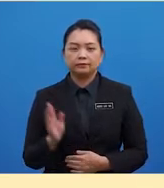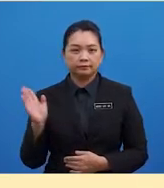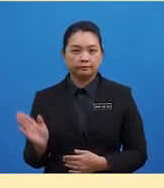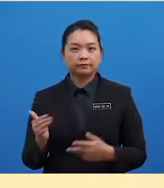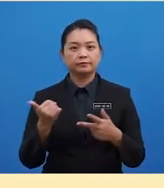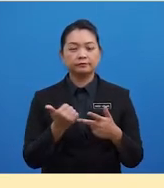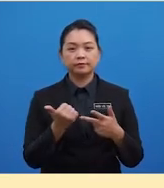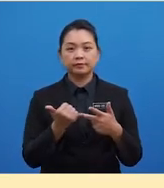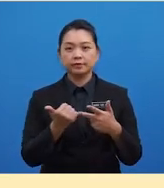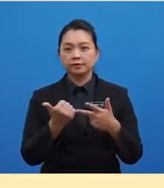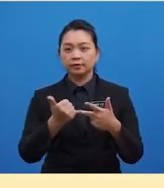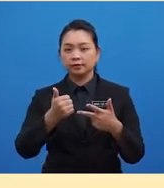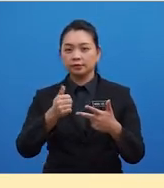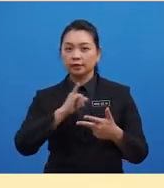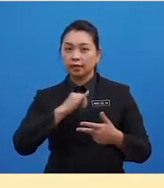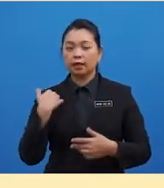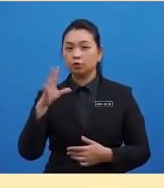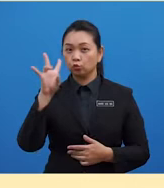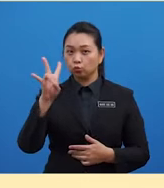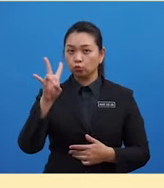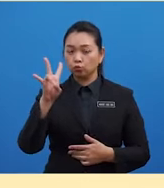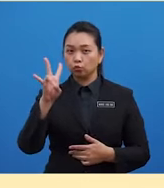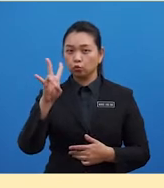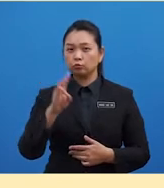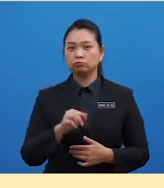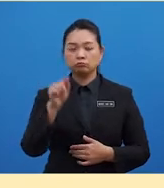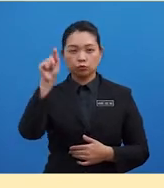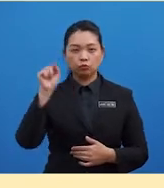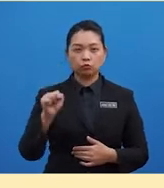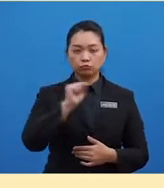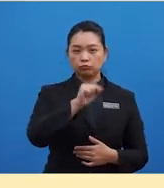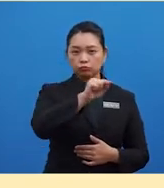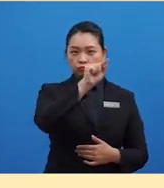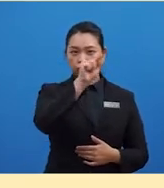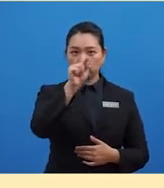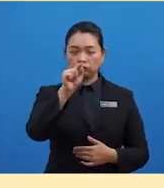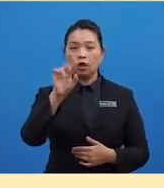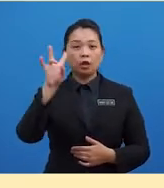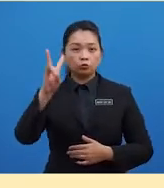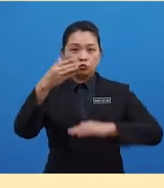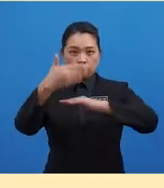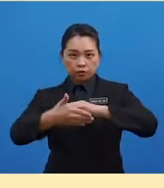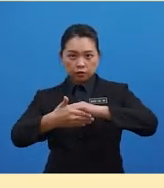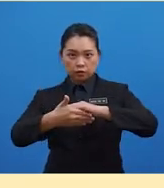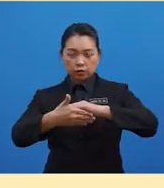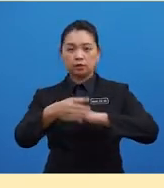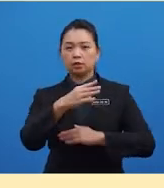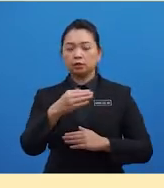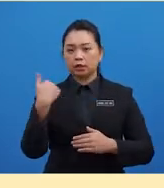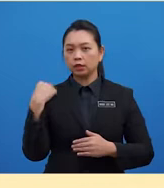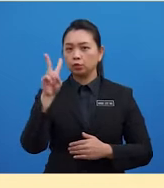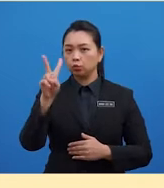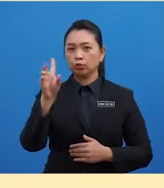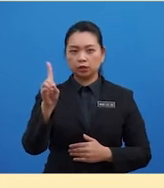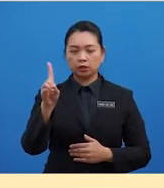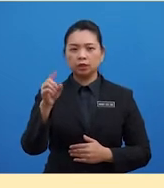Saya mempunyai 7 penjuru, 7 sisi yang sama panjang dan saya berbentuk 2 dimensi.